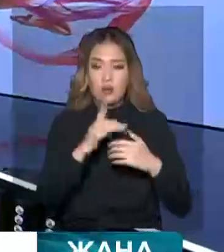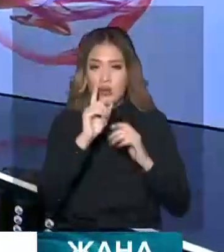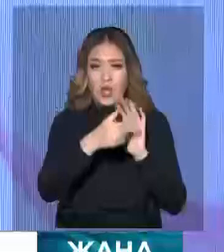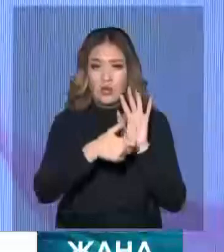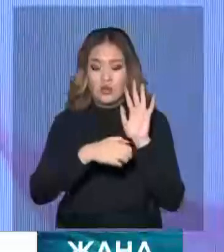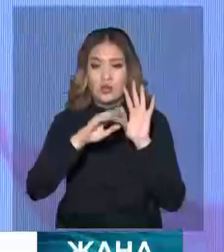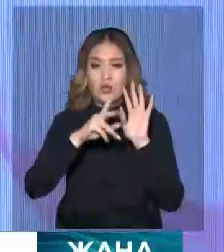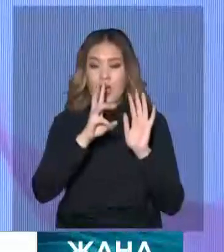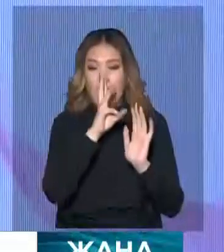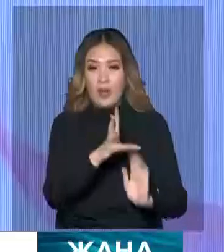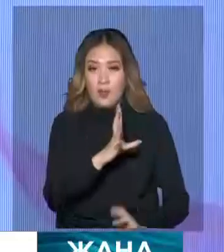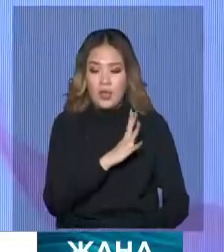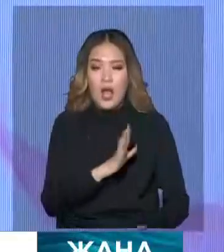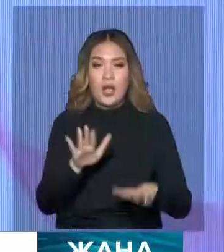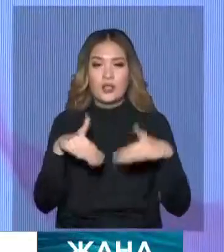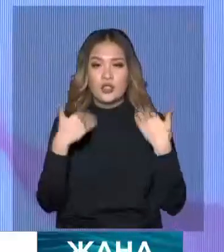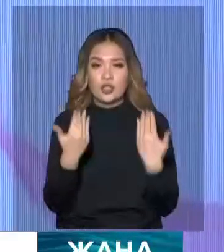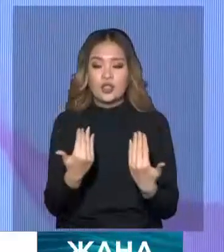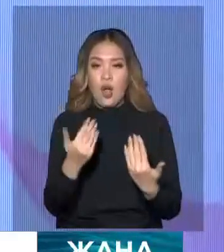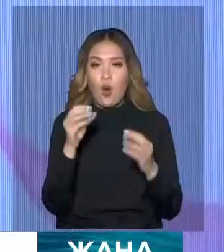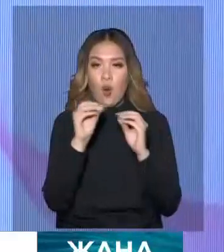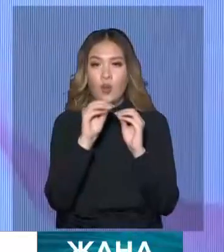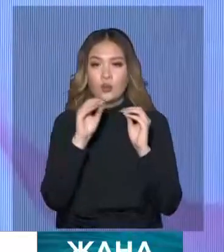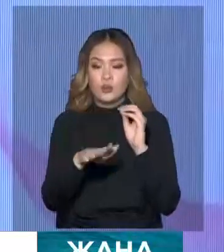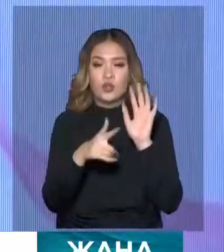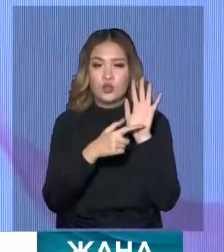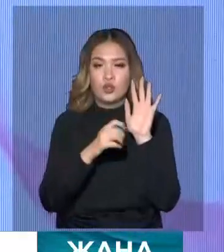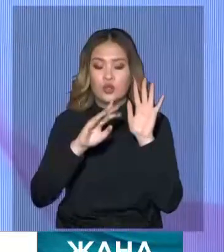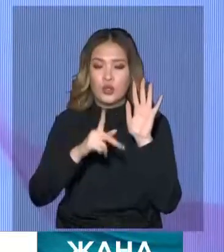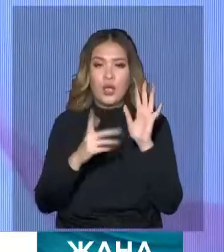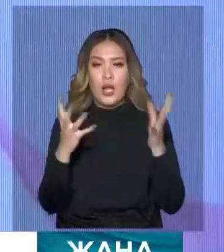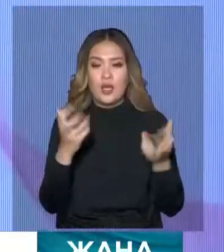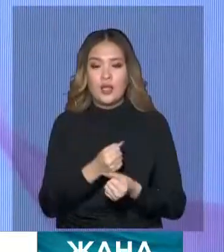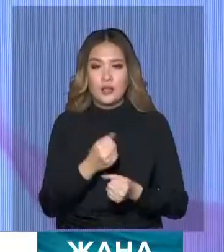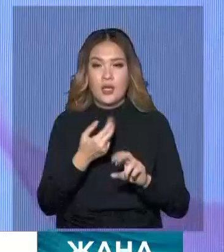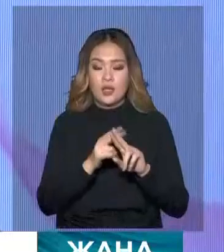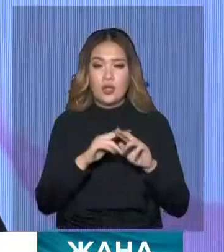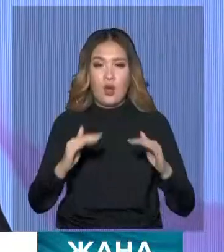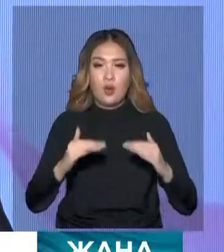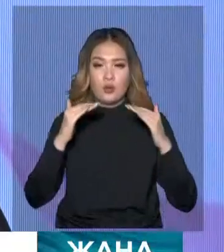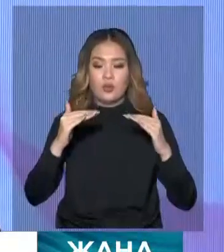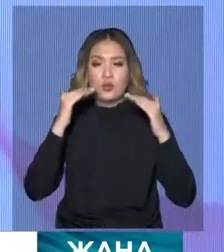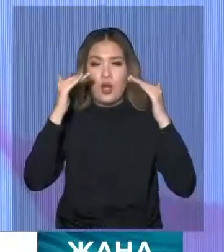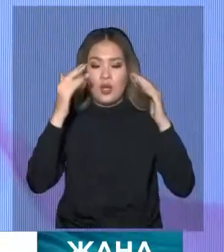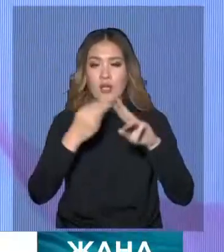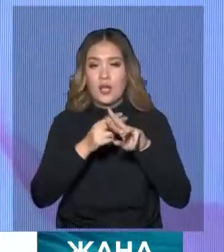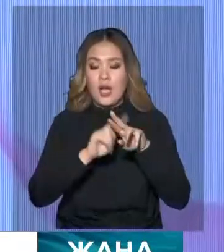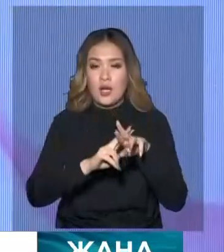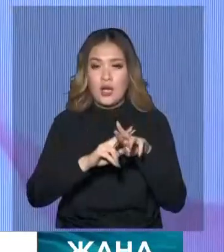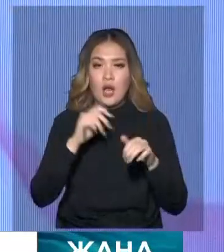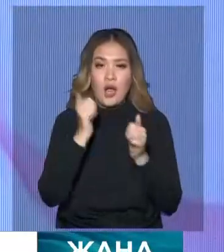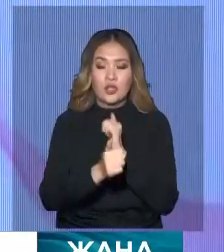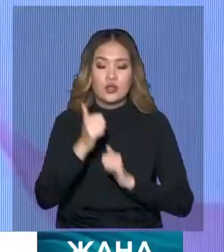теңге жалақы алып отырса, қазіргі таңда 10700 теңге дей алады. Осыға дейін көтердік. Енді ол ай жыл сайын